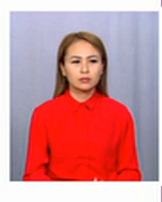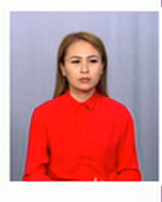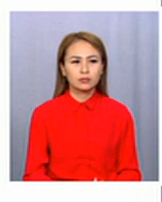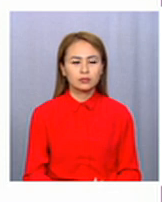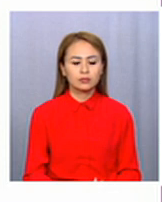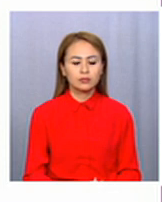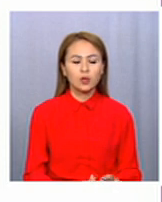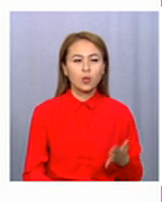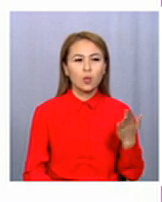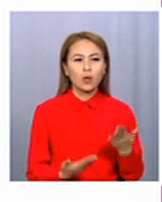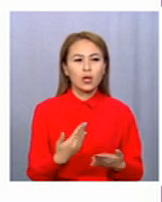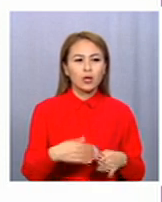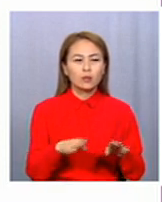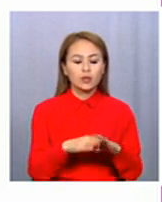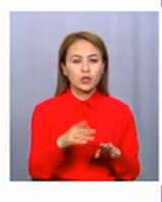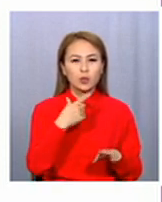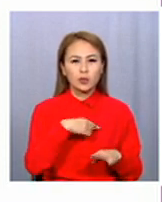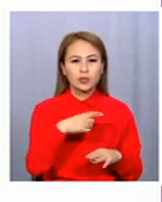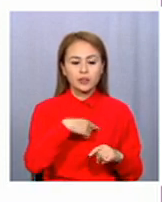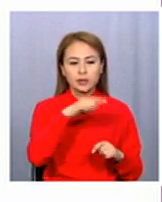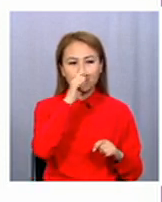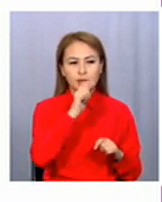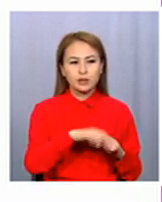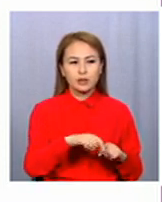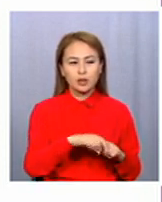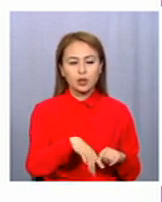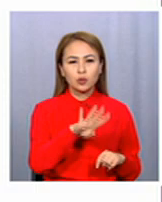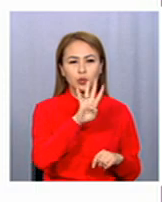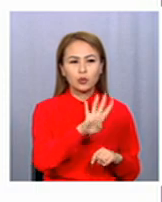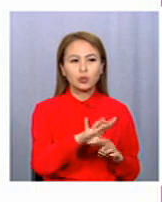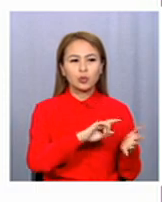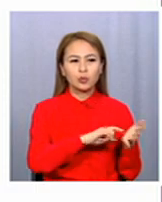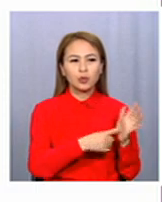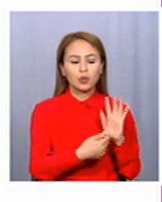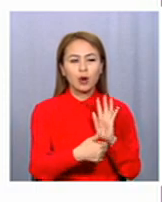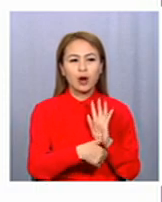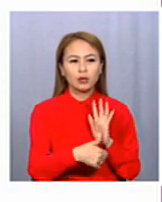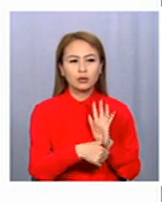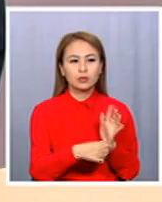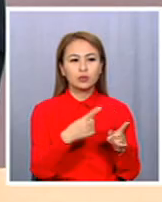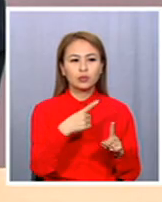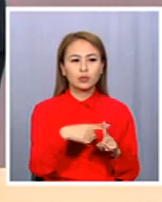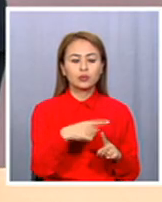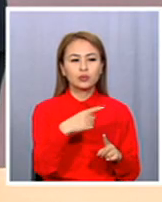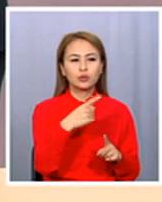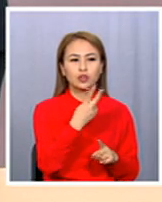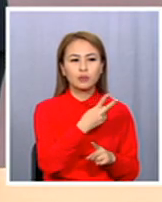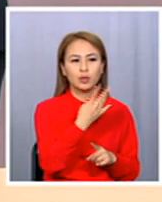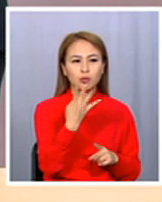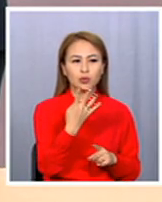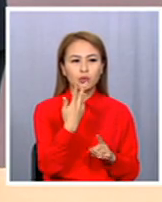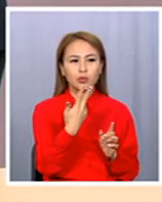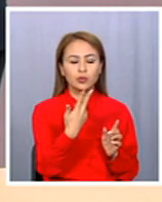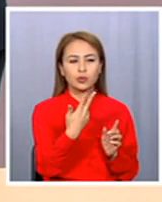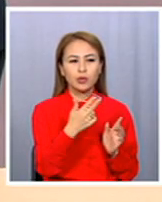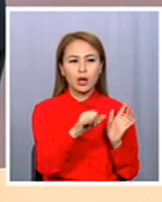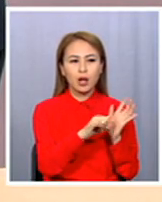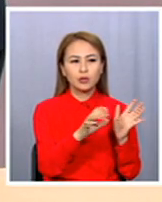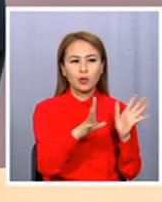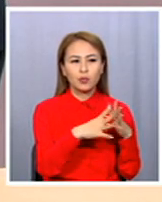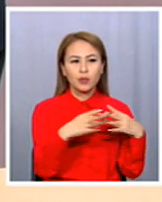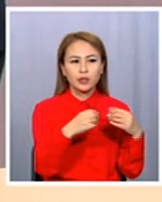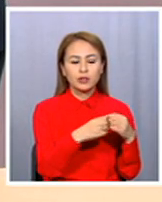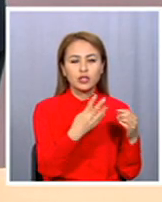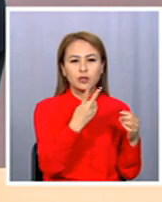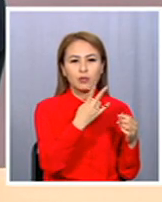Олай болса, өздеріңді тексеріңдер. 4 пен 6-ның көбейтіндісі 24-ке тең. Демек, 6 отбасында